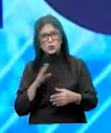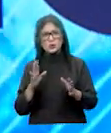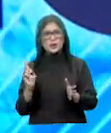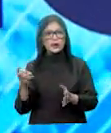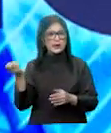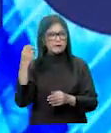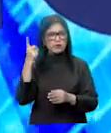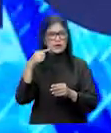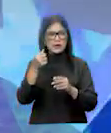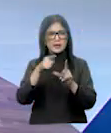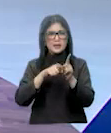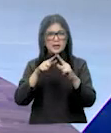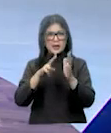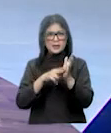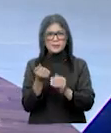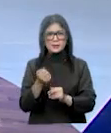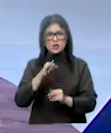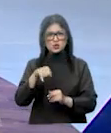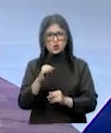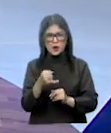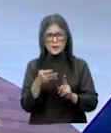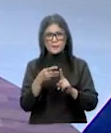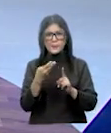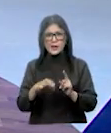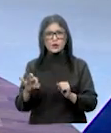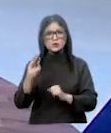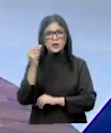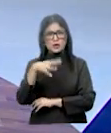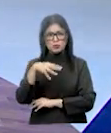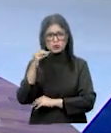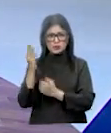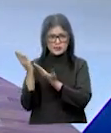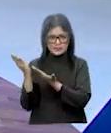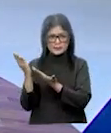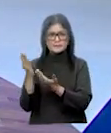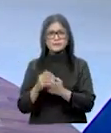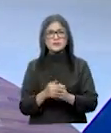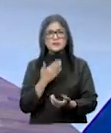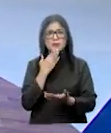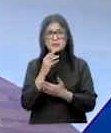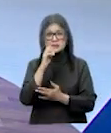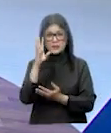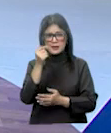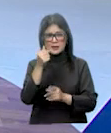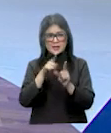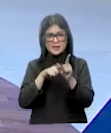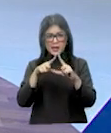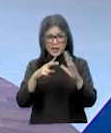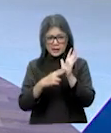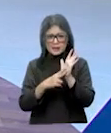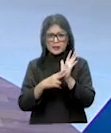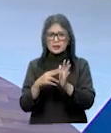Rian Rahman di Pasar Johar Baru Jakarta Pusat baik selamat siang Rian silakan dengan laporan Anda bagaimana harga